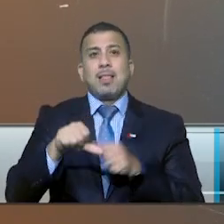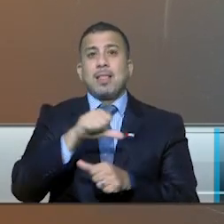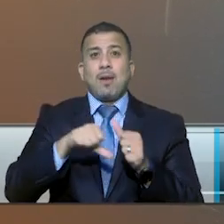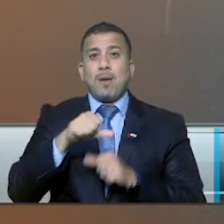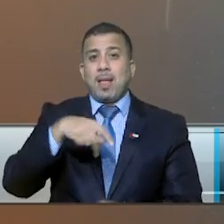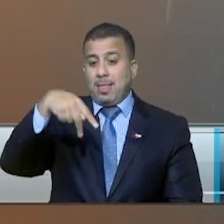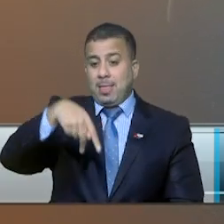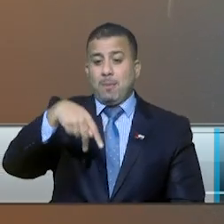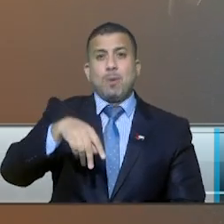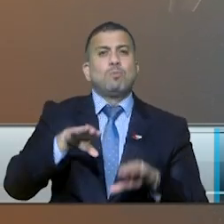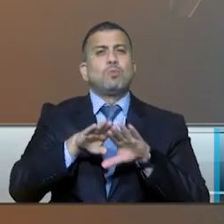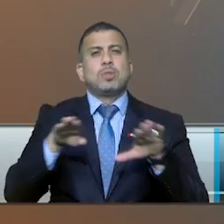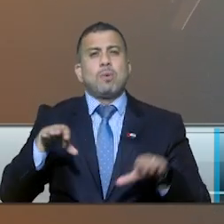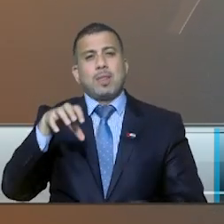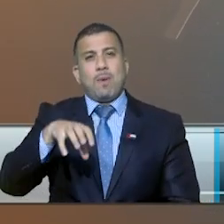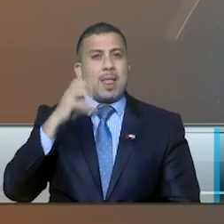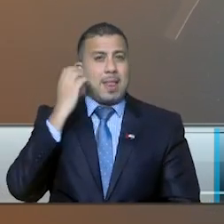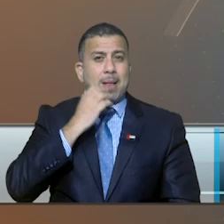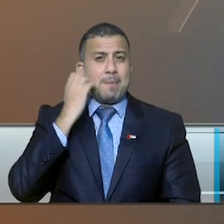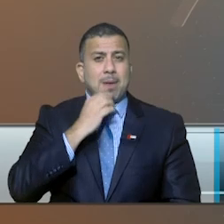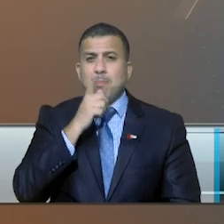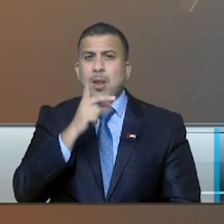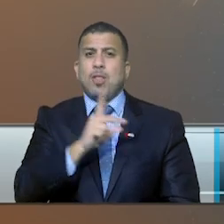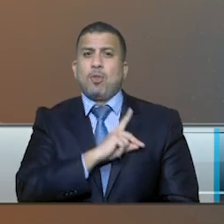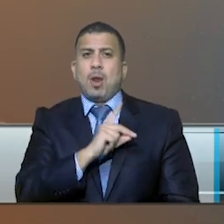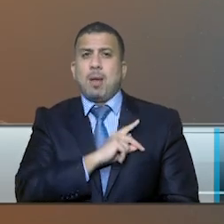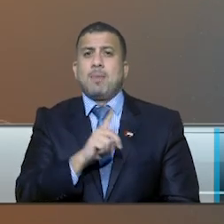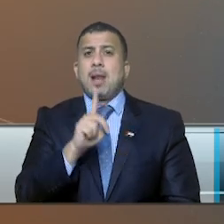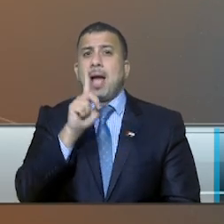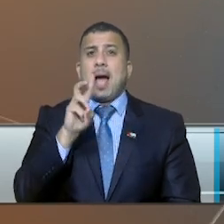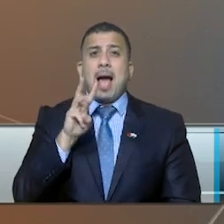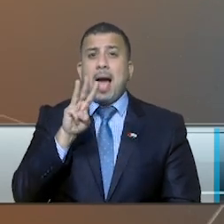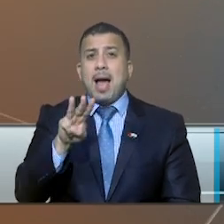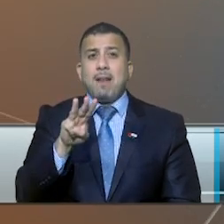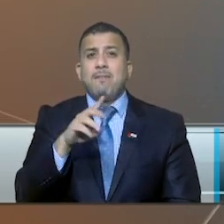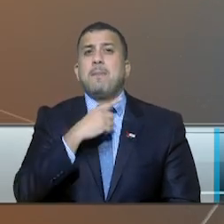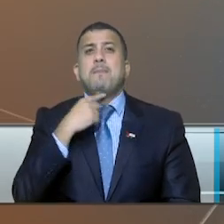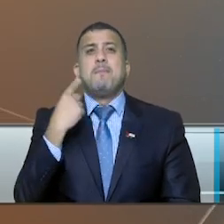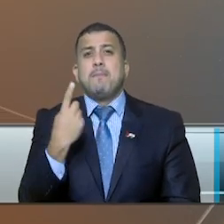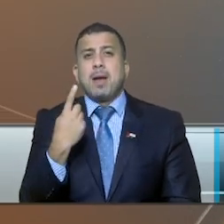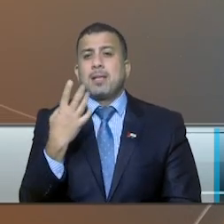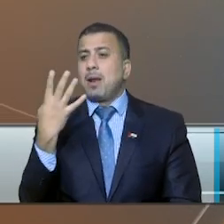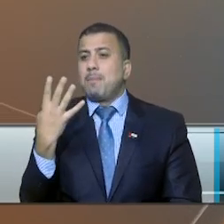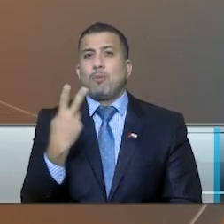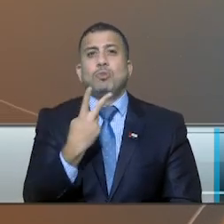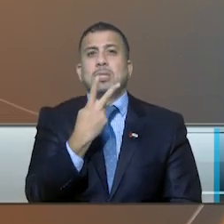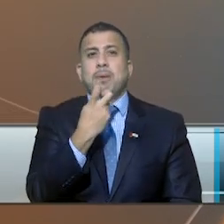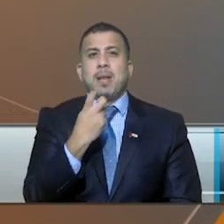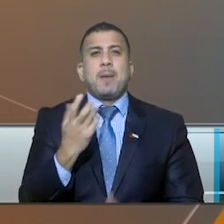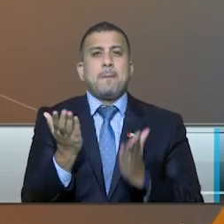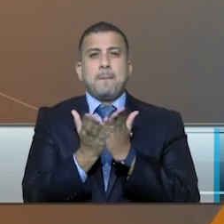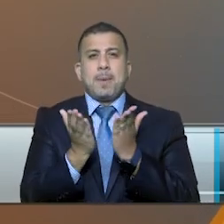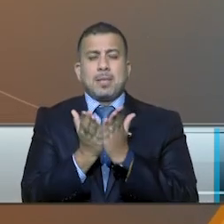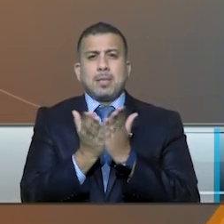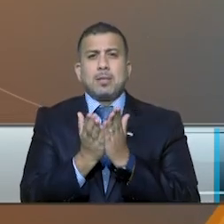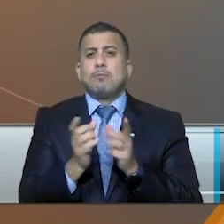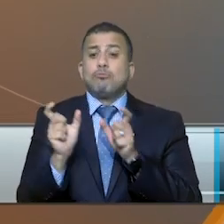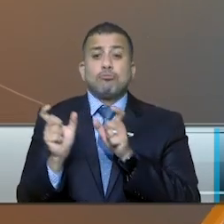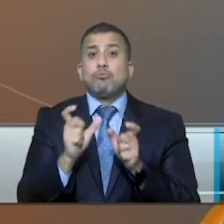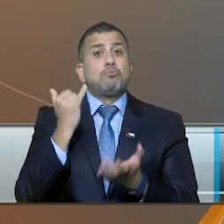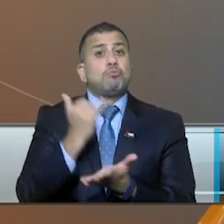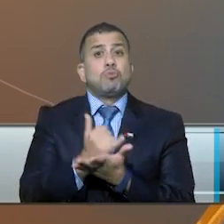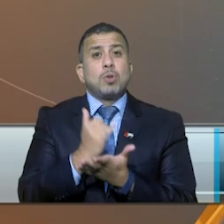الثامنه على مستوى دوله الامارات من بين طلاب من 1174 مدرسه وتحت